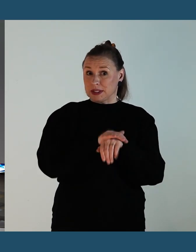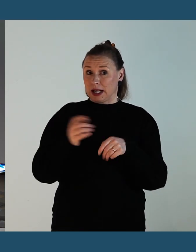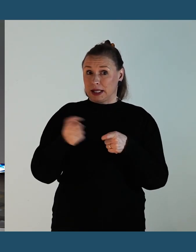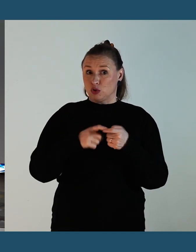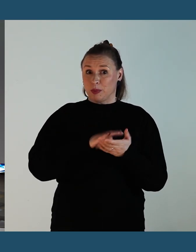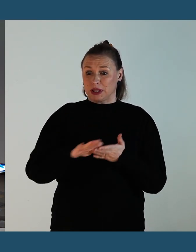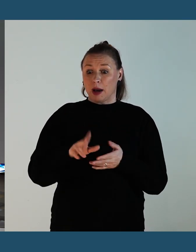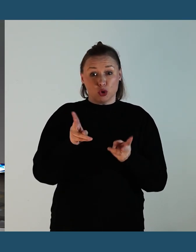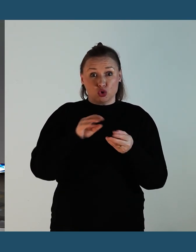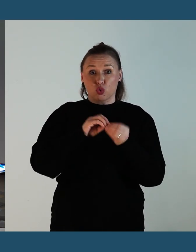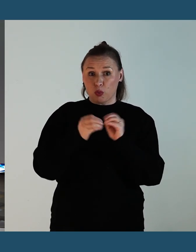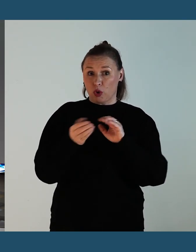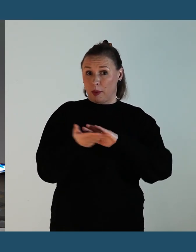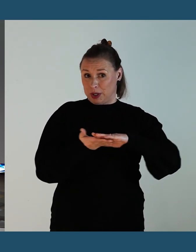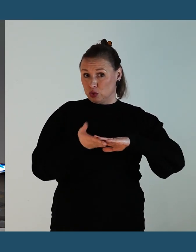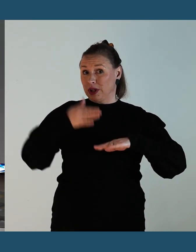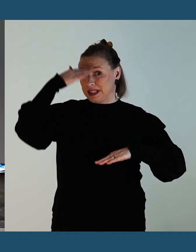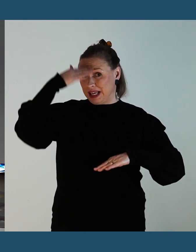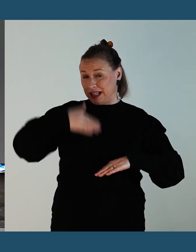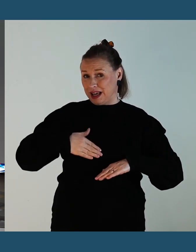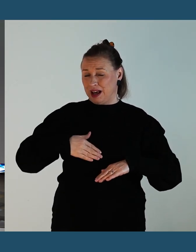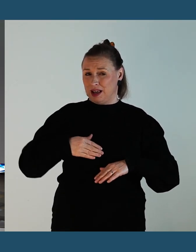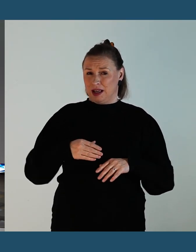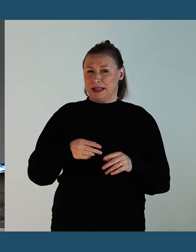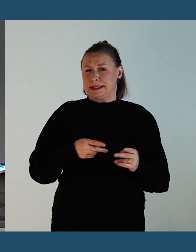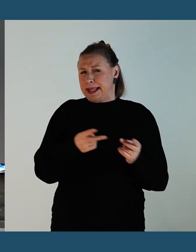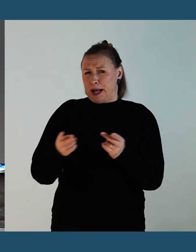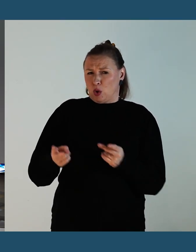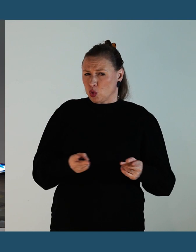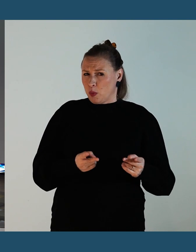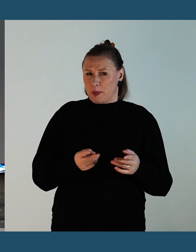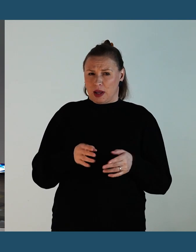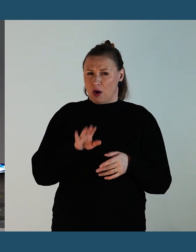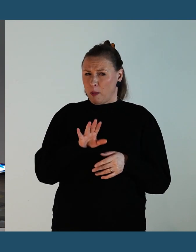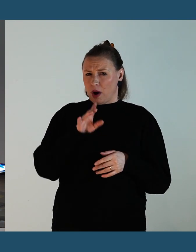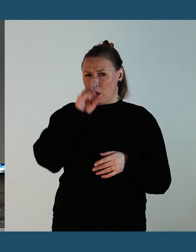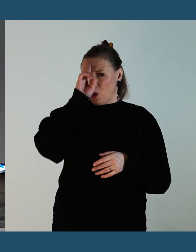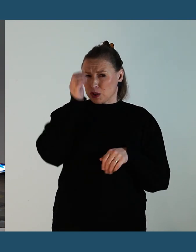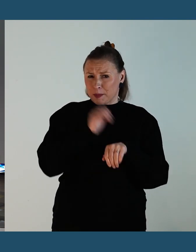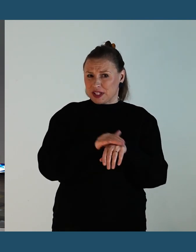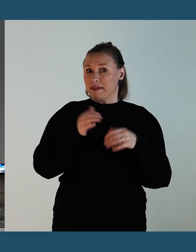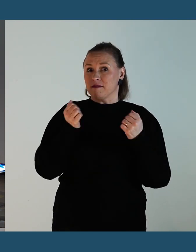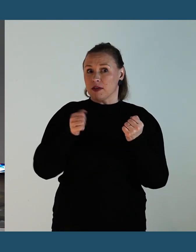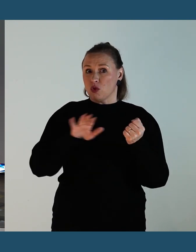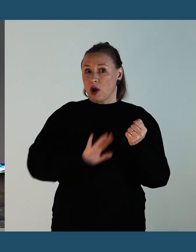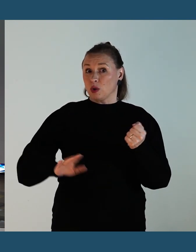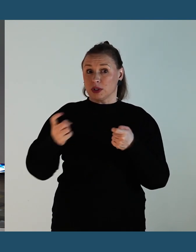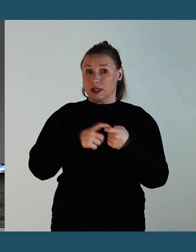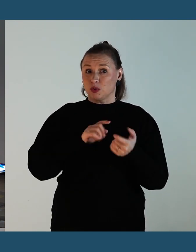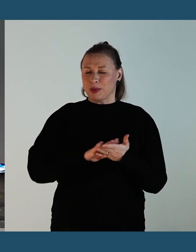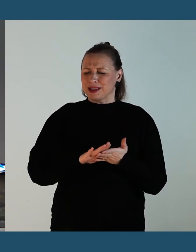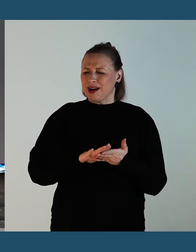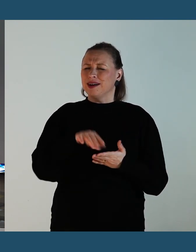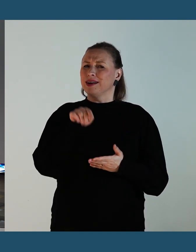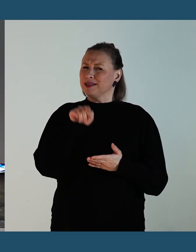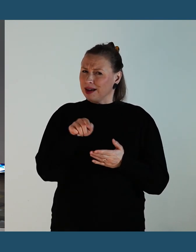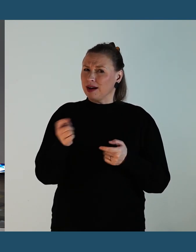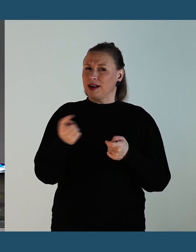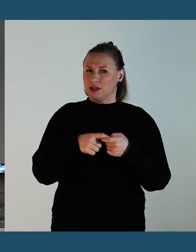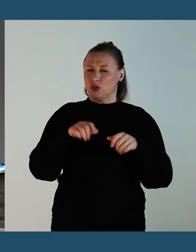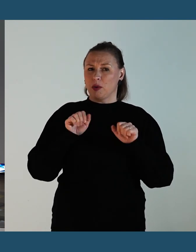todella stereotyyppistä eikä liity heidän osaamiseen tai vahvuuksiin. Ja mä ajattelisin, että tässä pitäisi niin kuin aktiivisesti